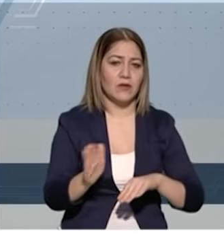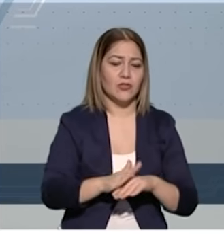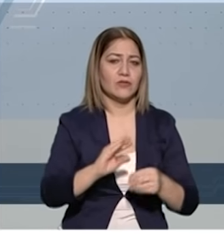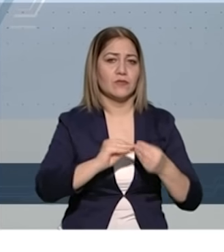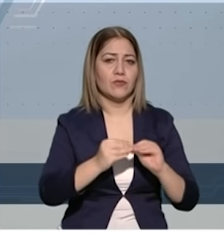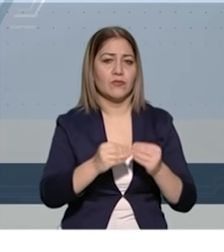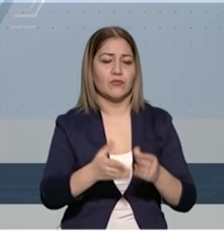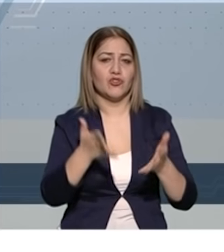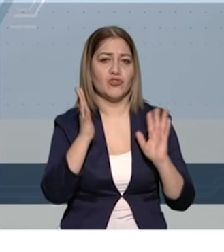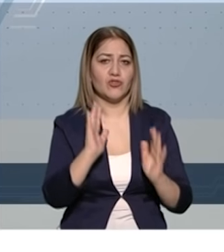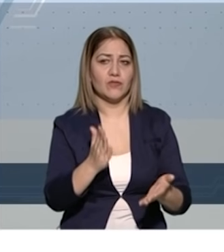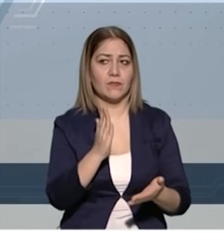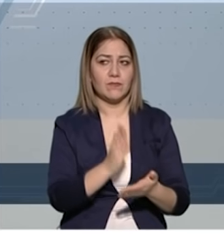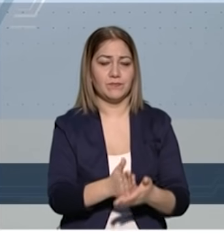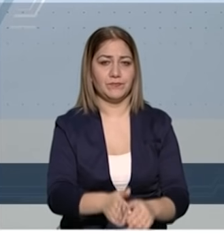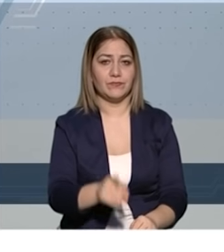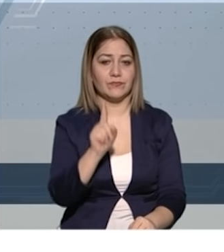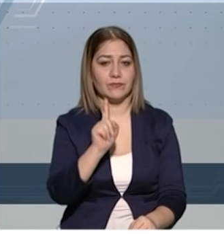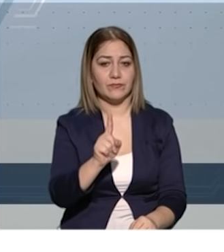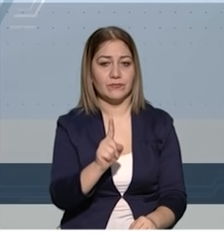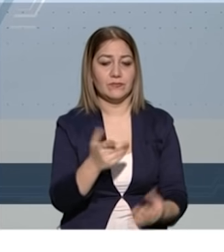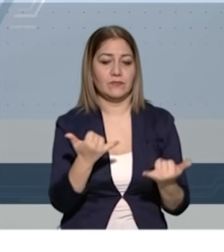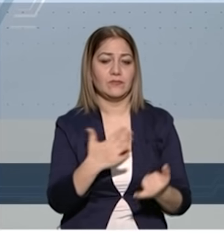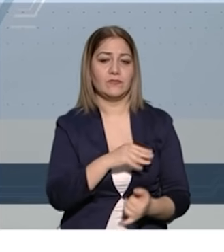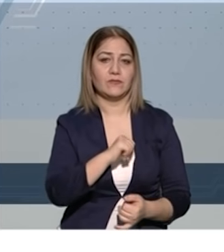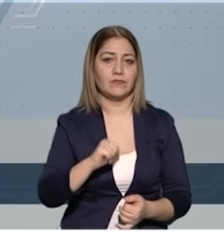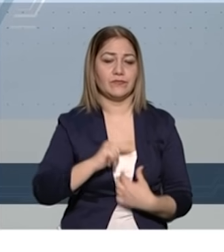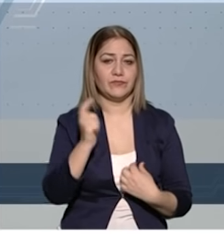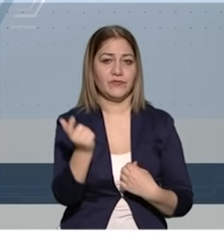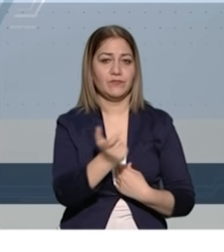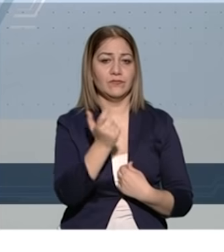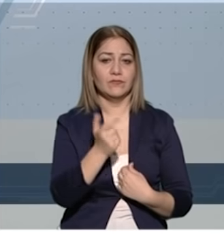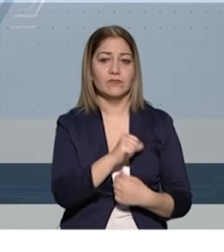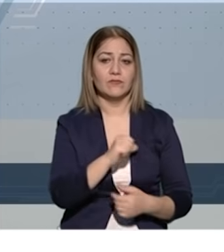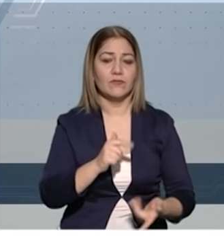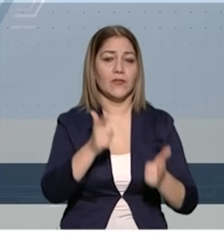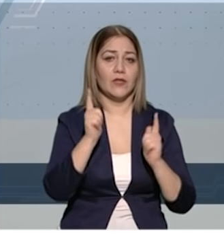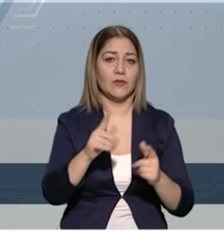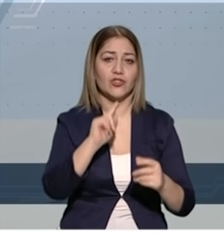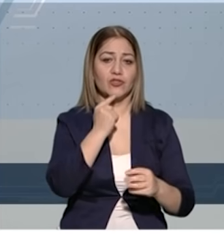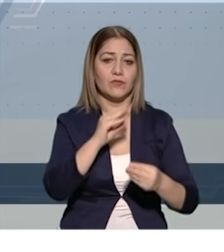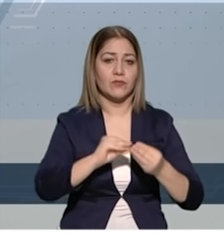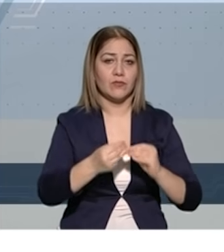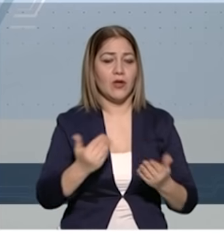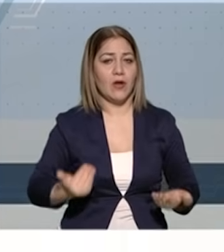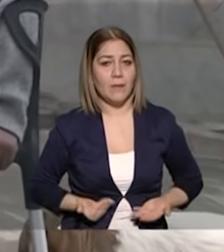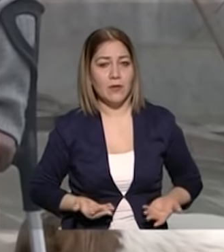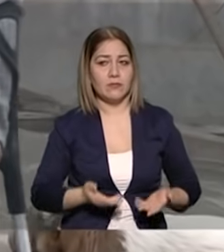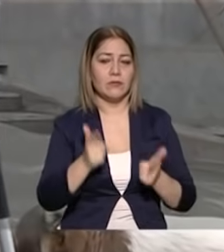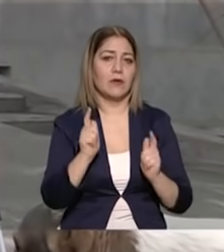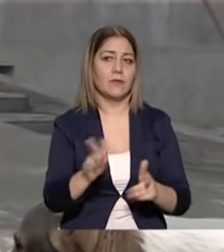լիքը դժվարություններ ու բարդություններ։ Բայց հիմա մենք ենք որոշում, մենք պատրաստ ենք այդ դժվարություններով ապրել, թե պատրաստ